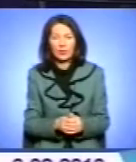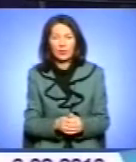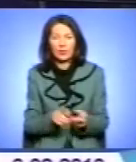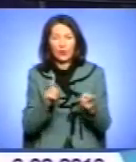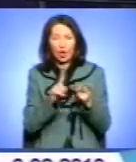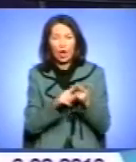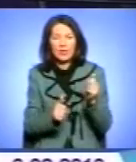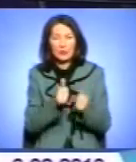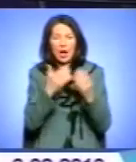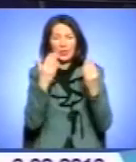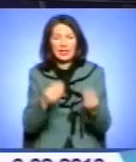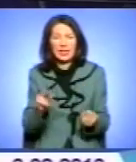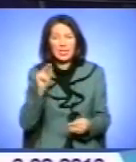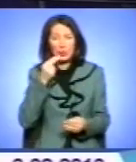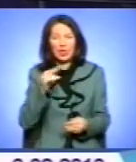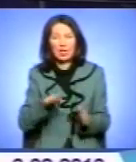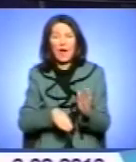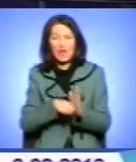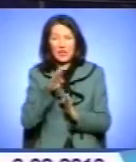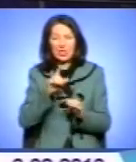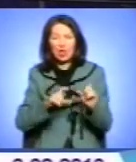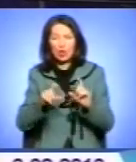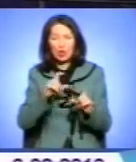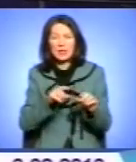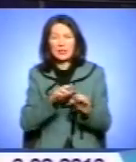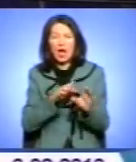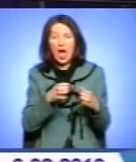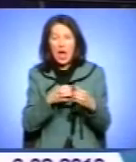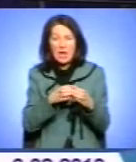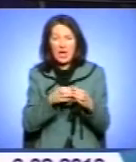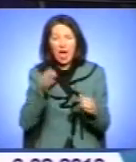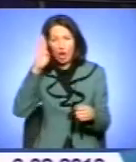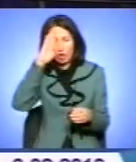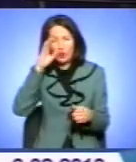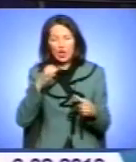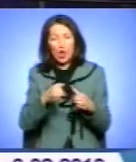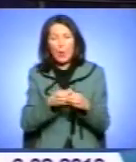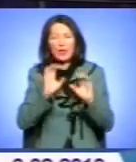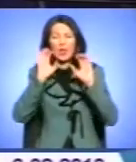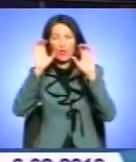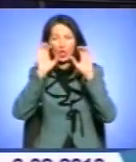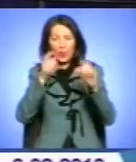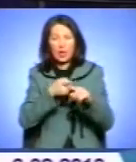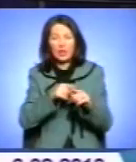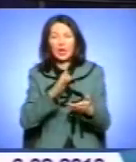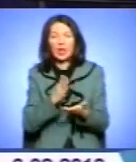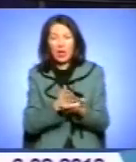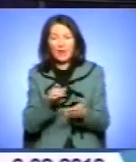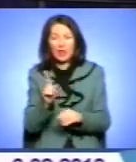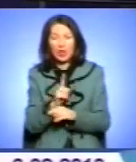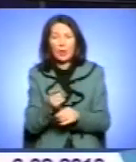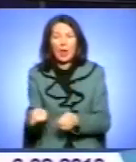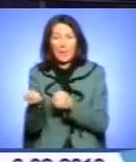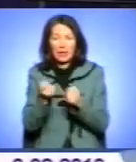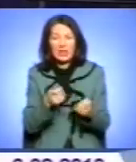Другий змагальний день чемпіонату вищої студентської ліги серед чоловічих команд з волейболу, які тривають у Тернополі, приніс нашій команді